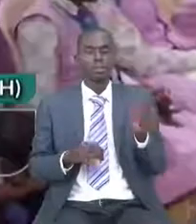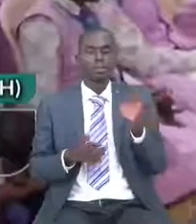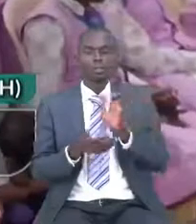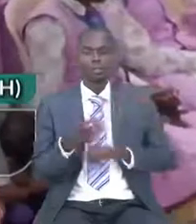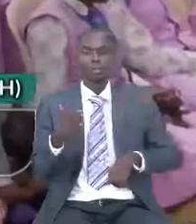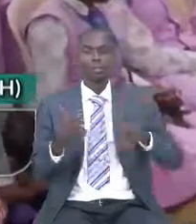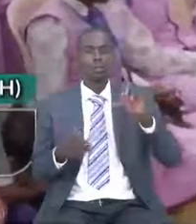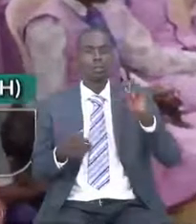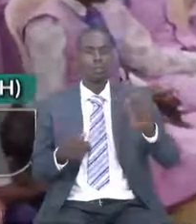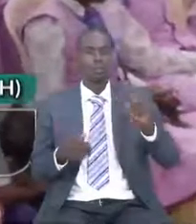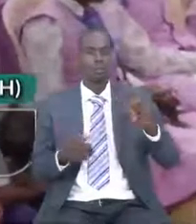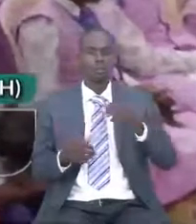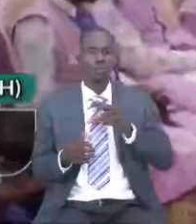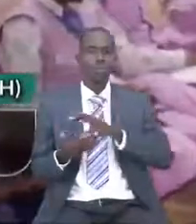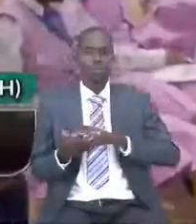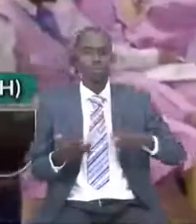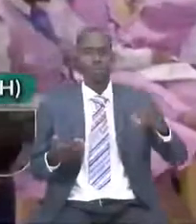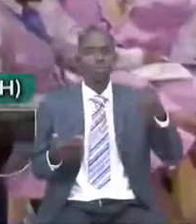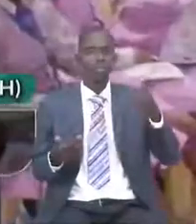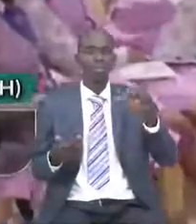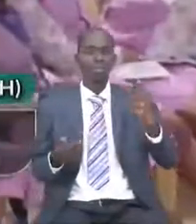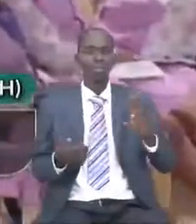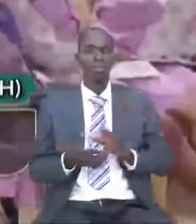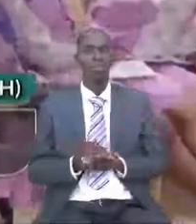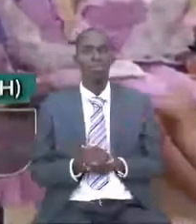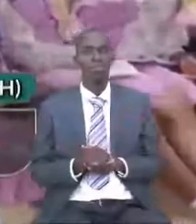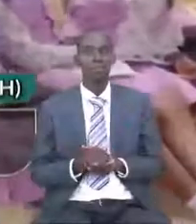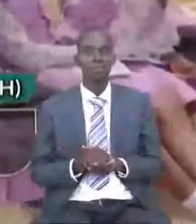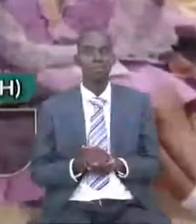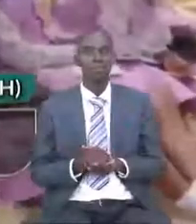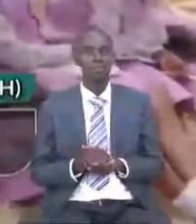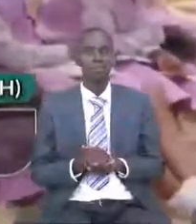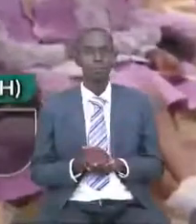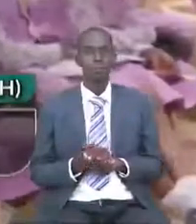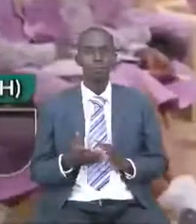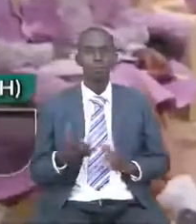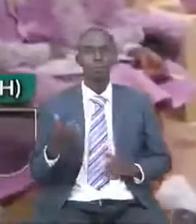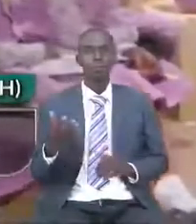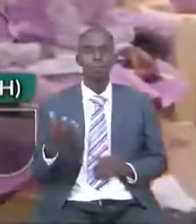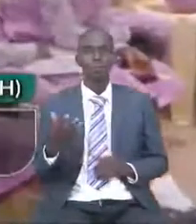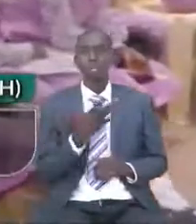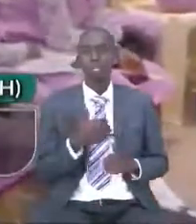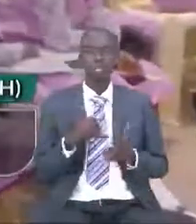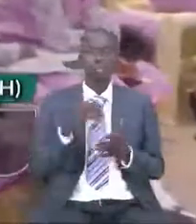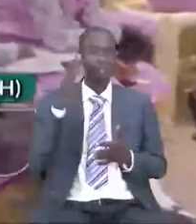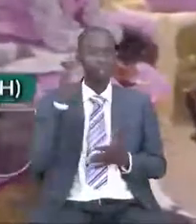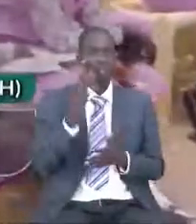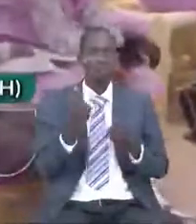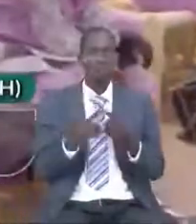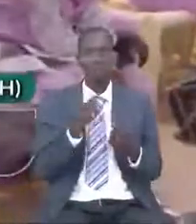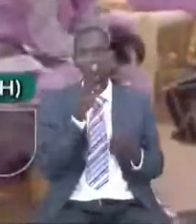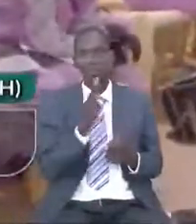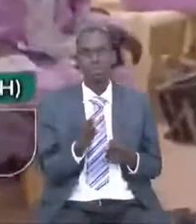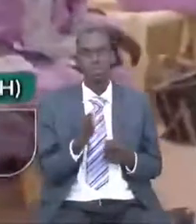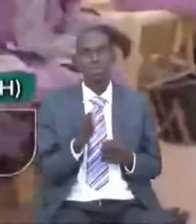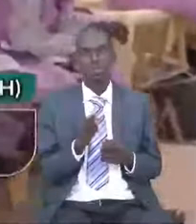12, verset 16. En Jérémie, chapitre 12, verset 16. Et